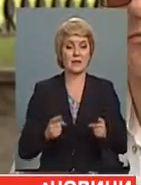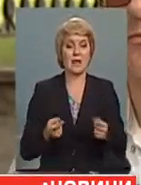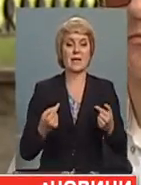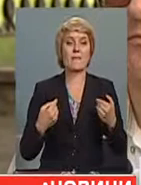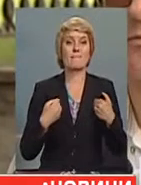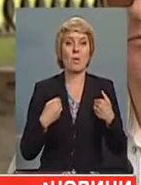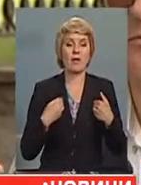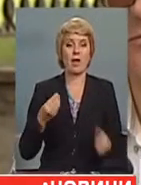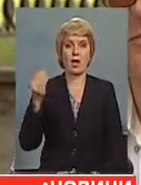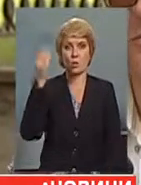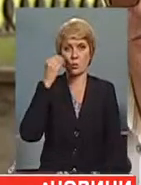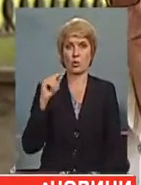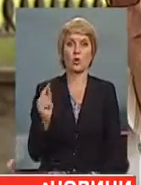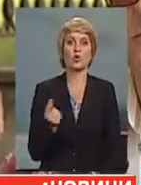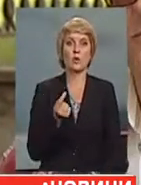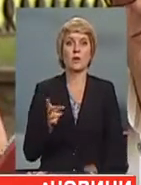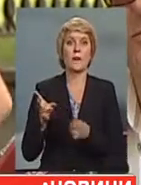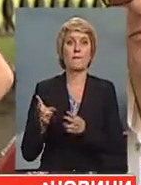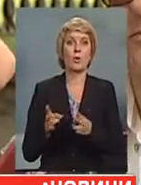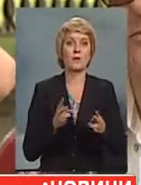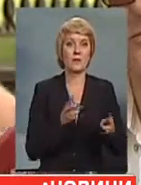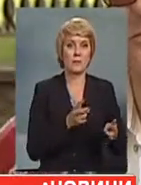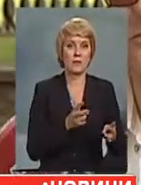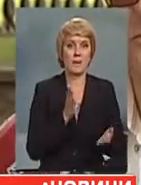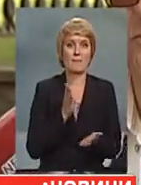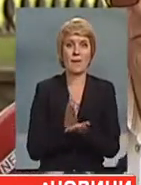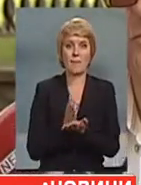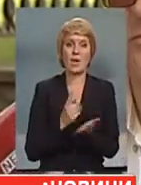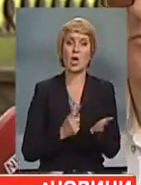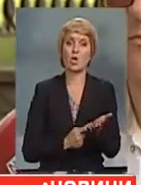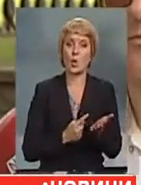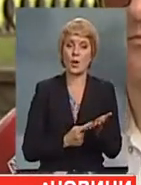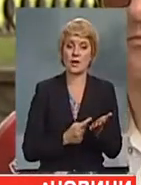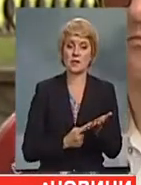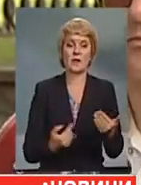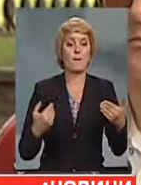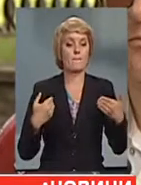думка. Жоден з потерпілих, якихось прямих доказів